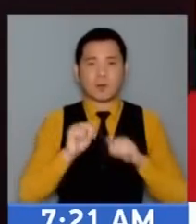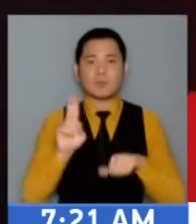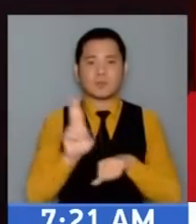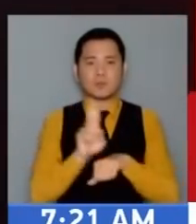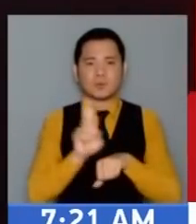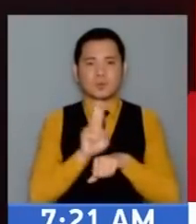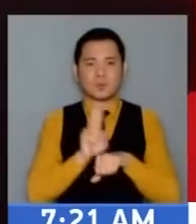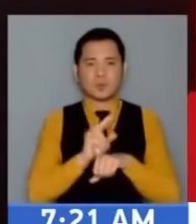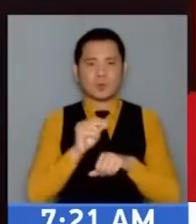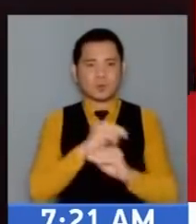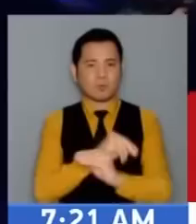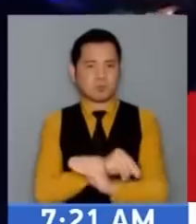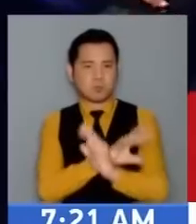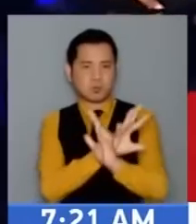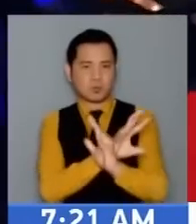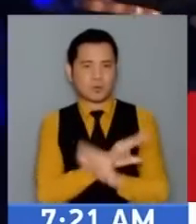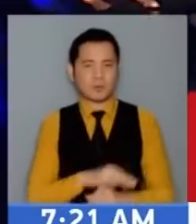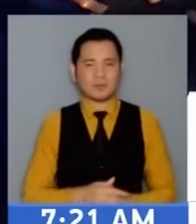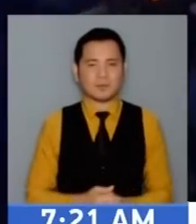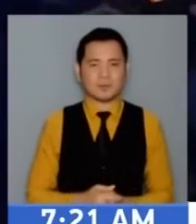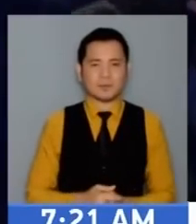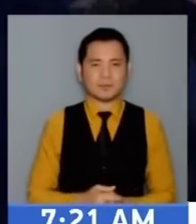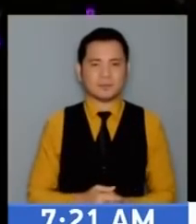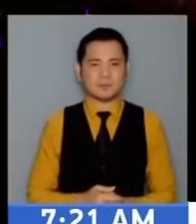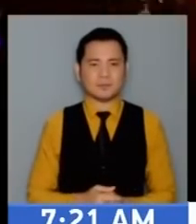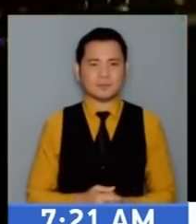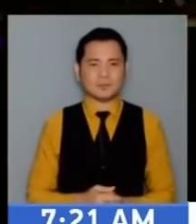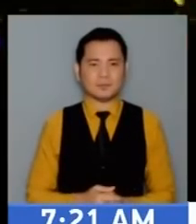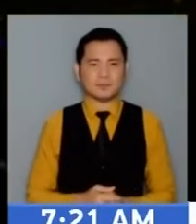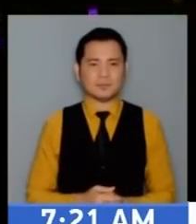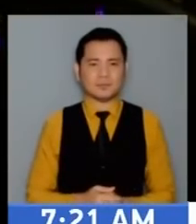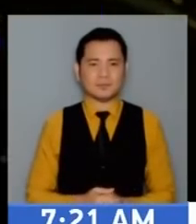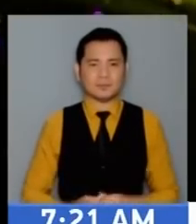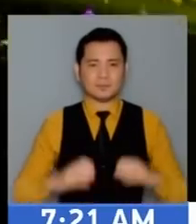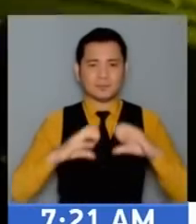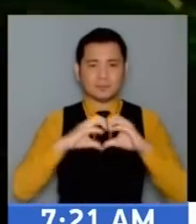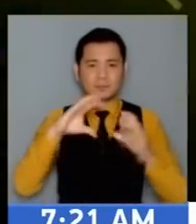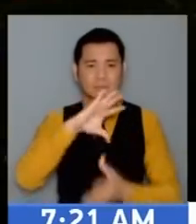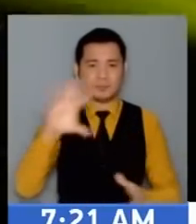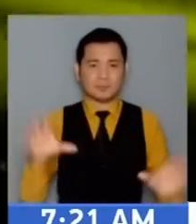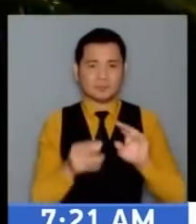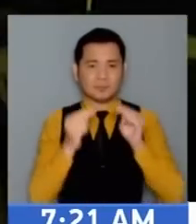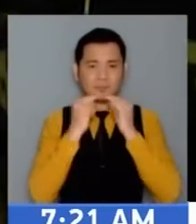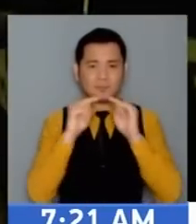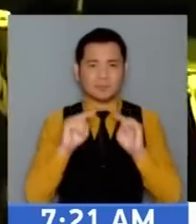Ito ang unang balita. Aubrey Carampel para sa GMA Integrated News.